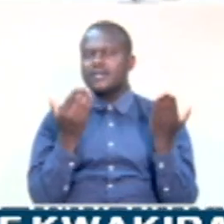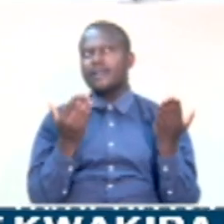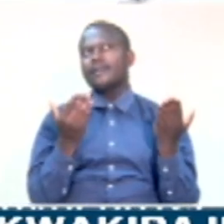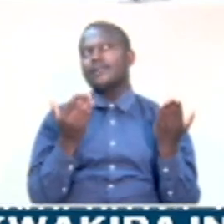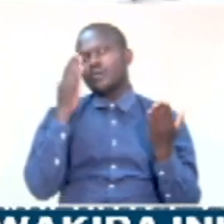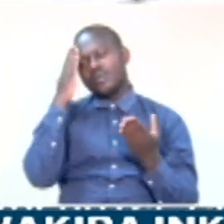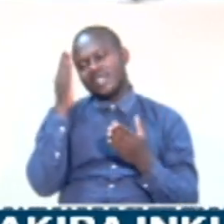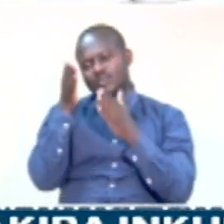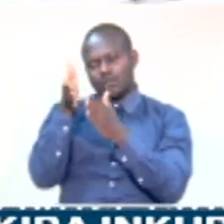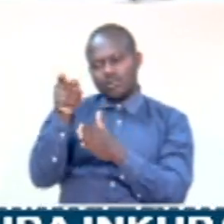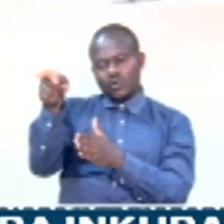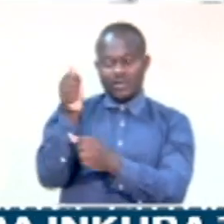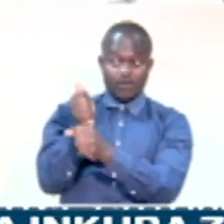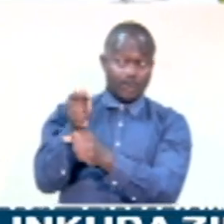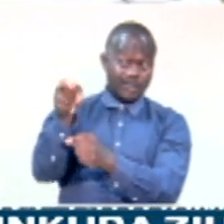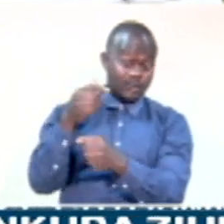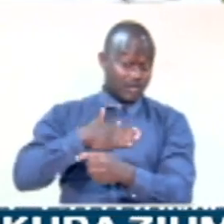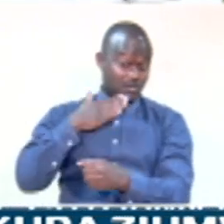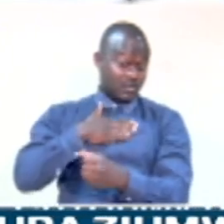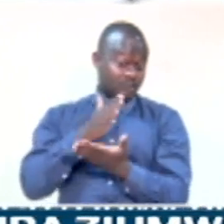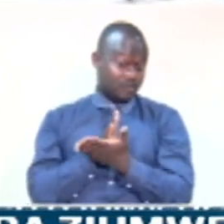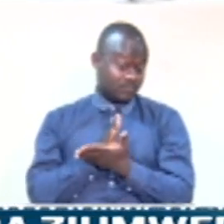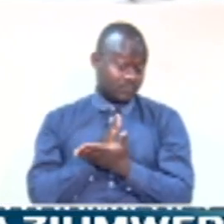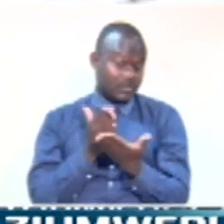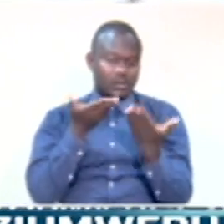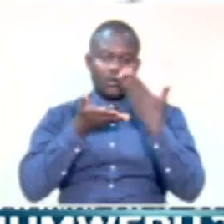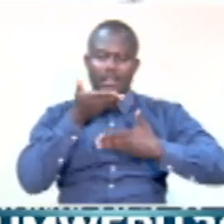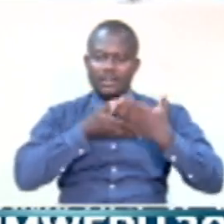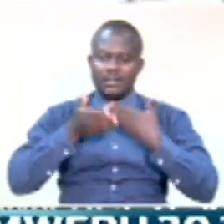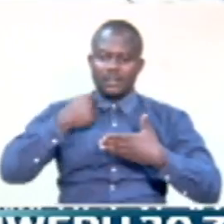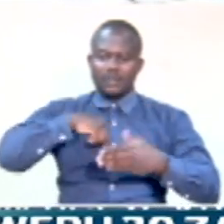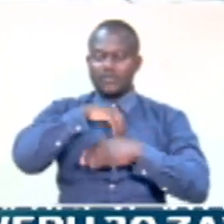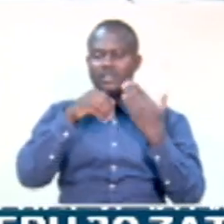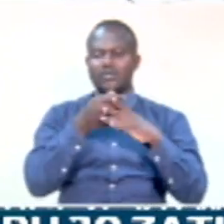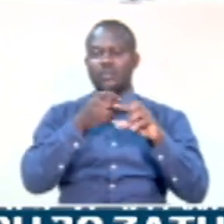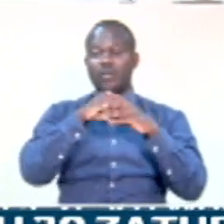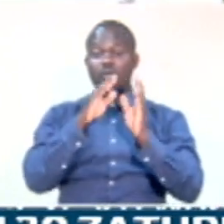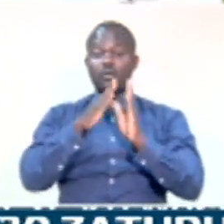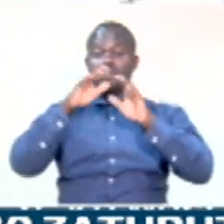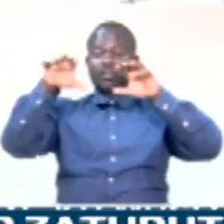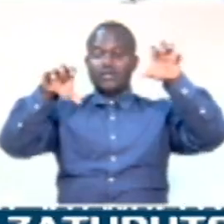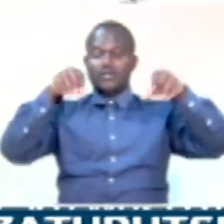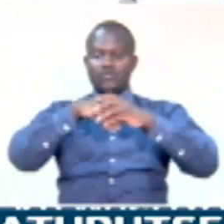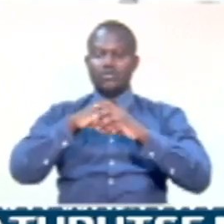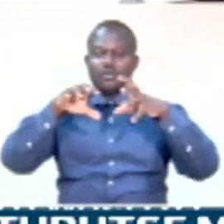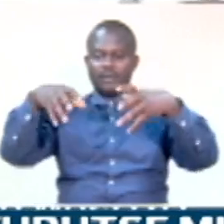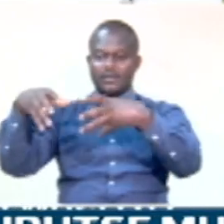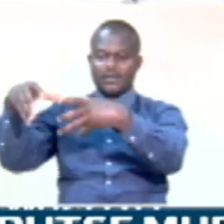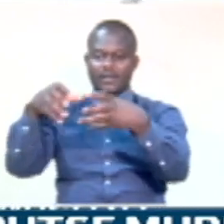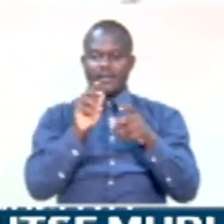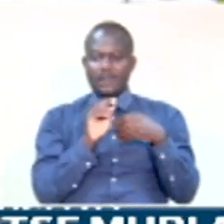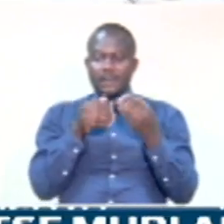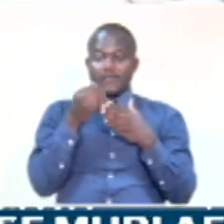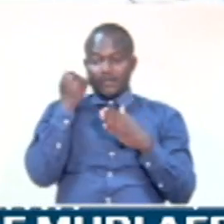tukamenya n'umuturage ibyo yakorewe biramushimishije tuganire twese tukomoka mu midugudu turi no mu masibo